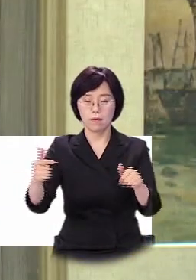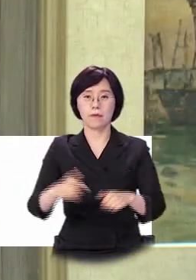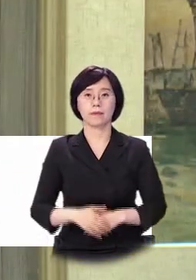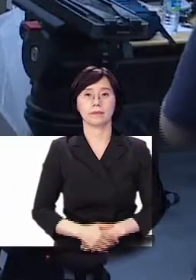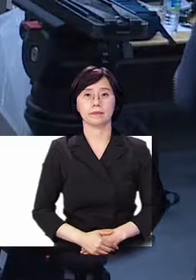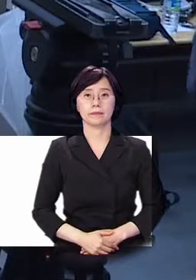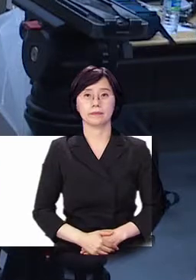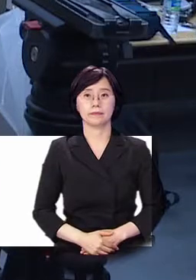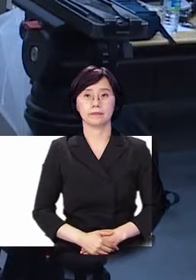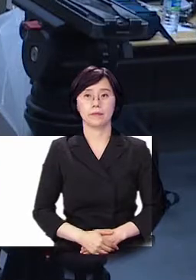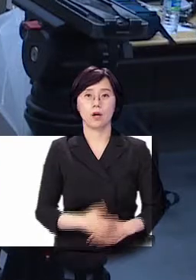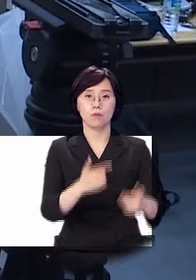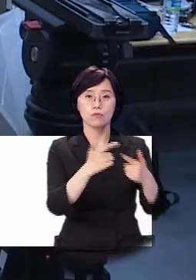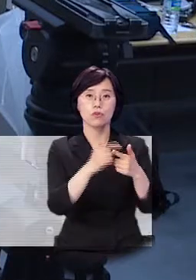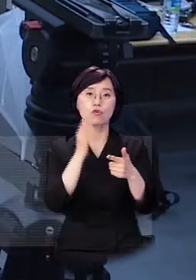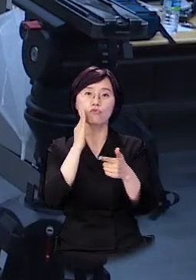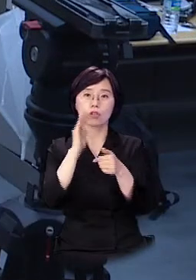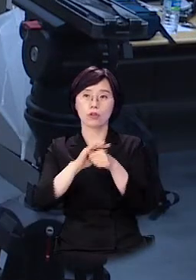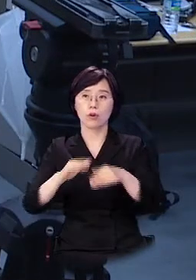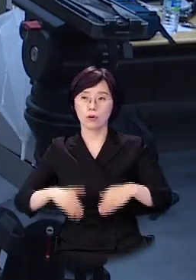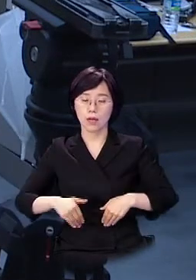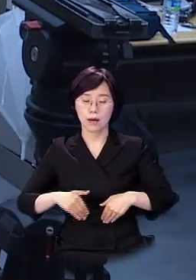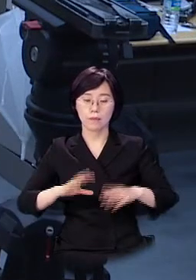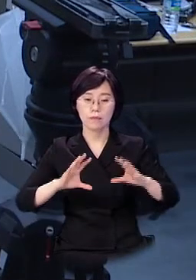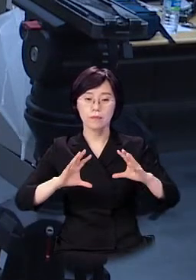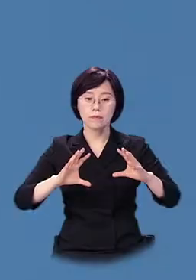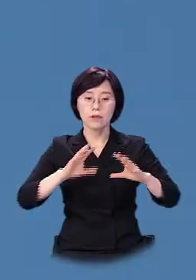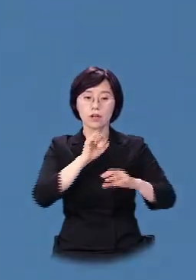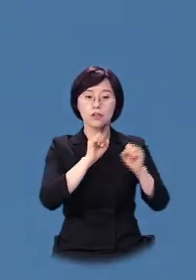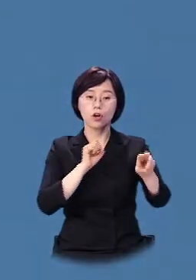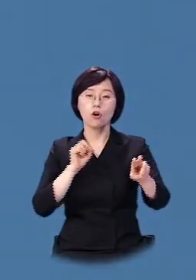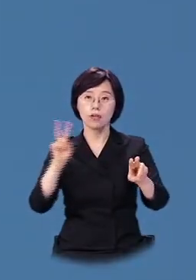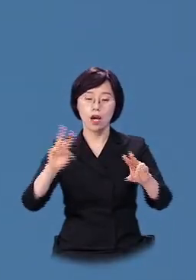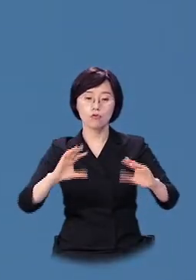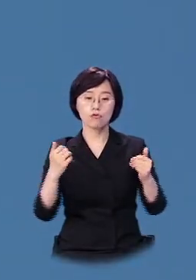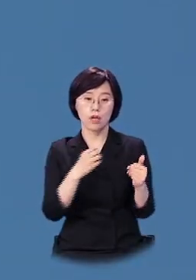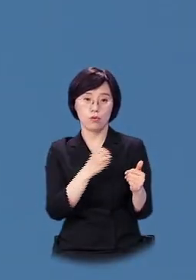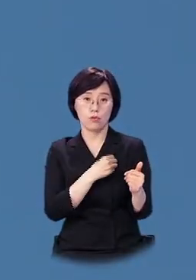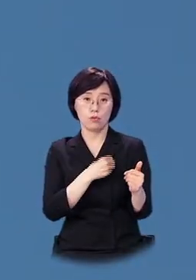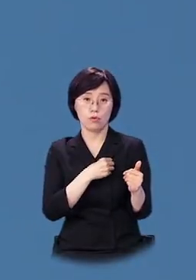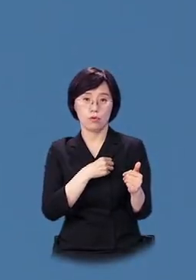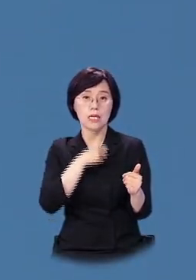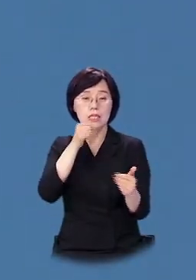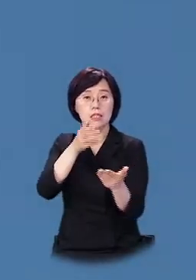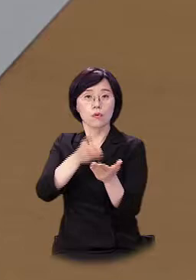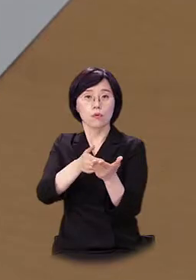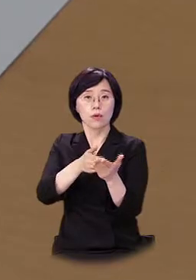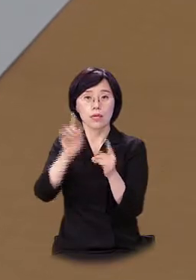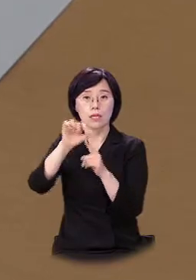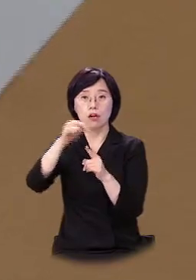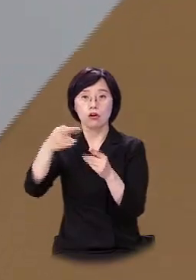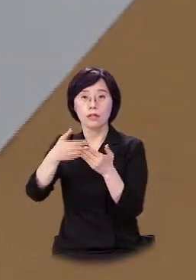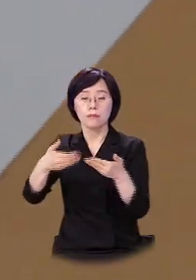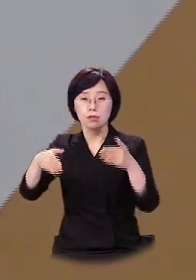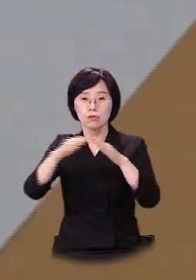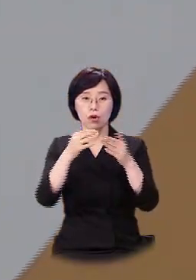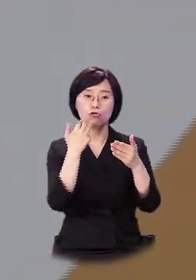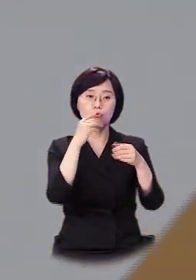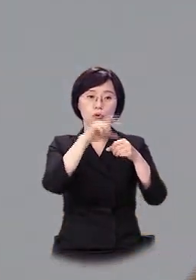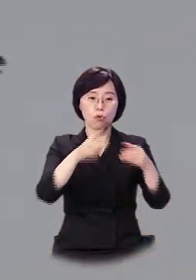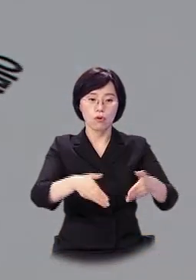있습니다 부산 울산 경남 여야 국회의원들은 기자회견을 열고 2건의 미술관 수도권 건립 계획을